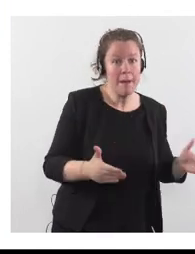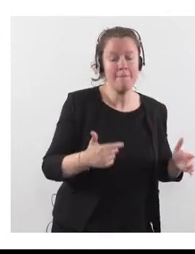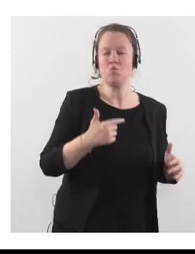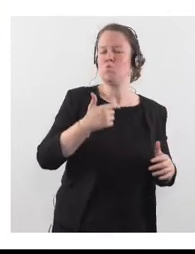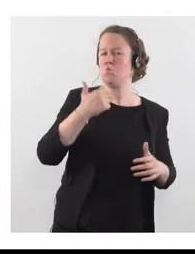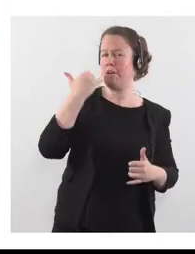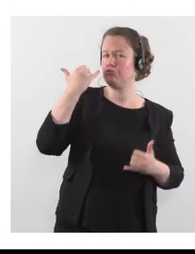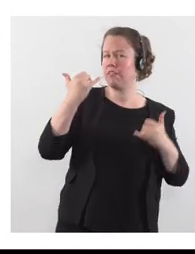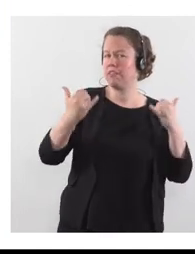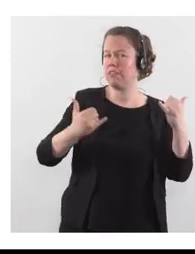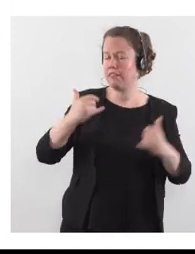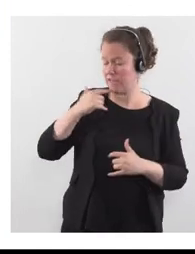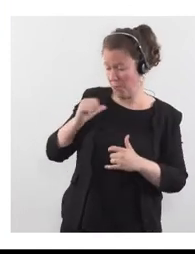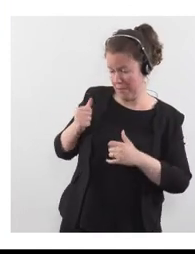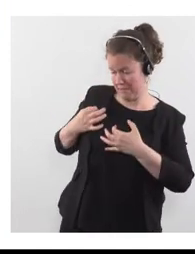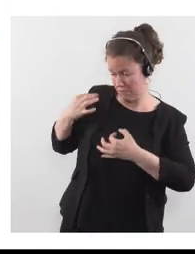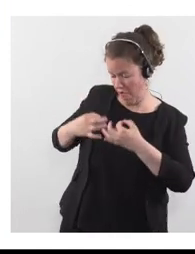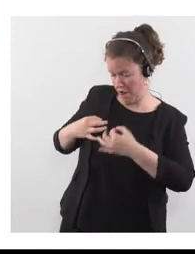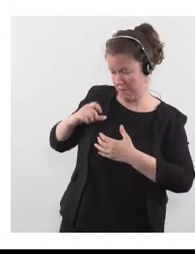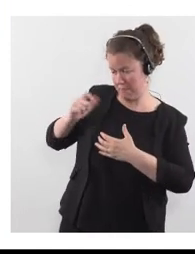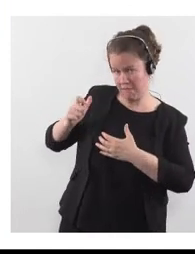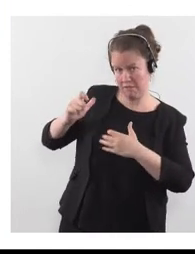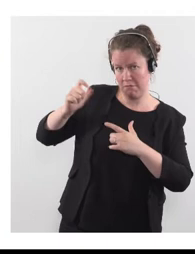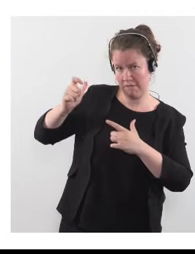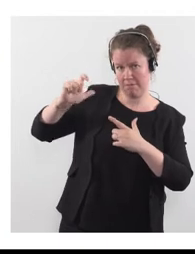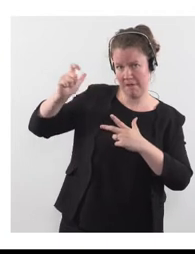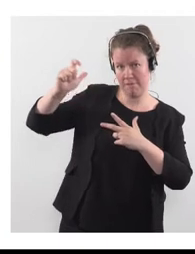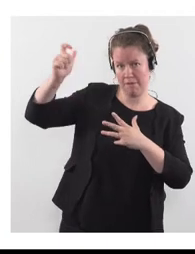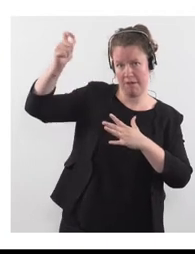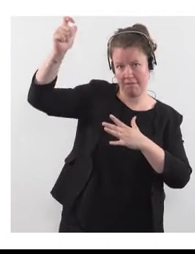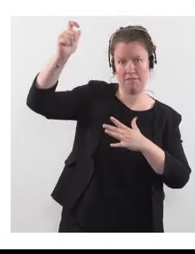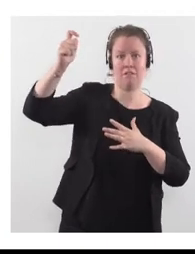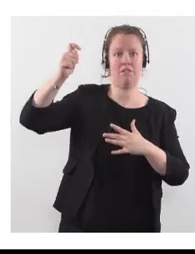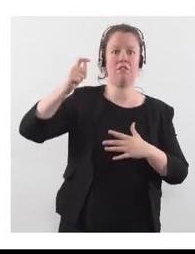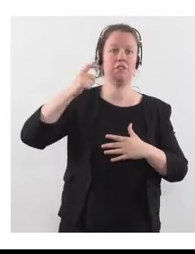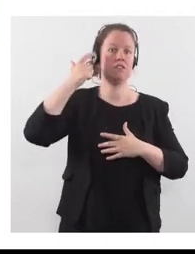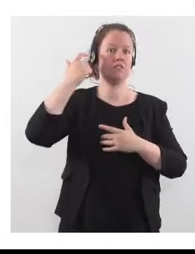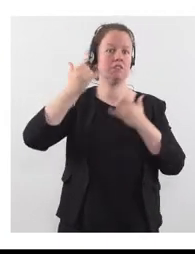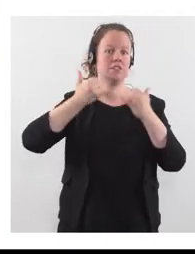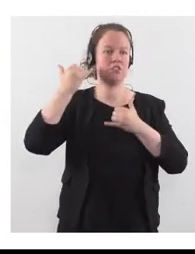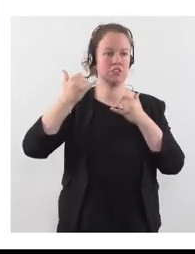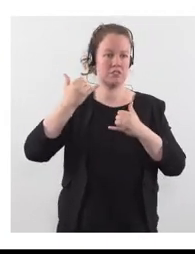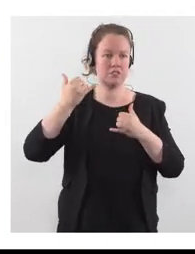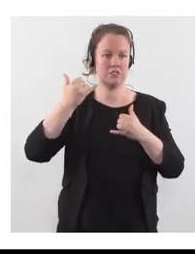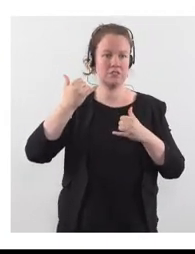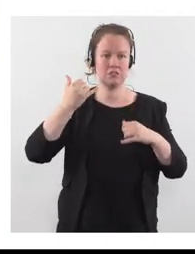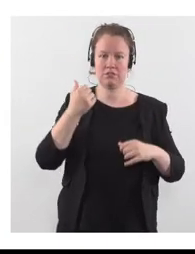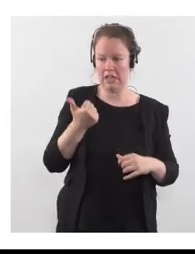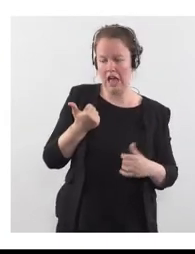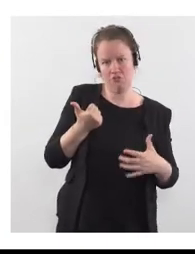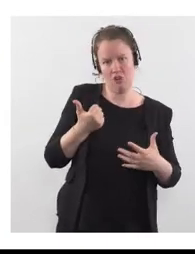et 2 autres cours, comme Fidal a dit, un cas déjà représente beaucoup. Alors 3 pour une personne